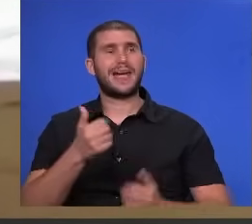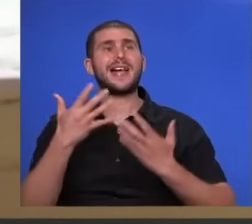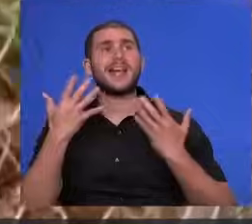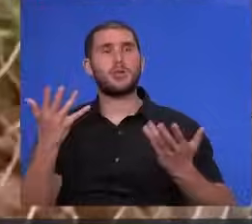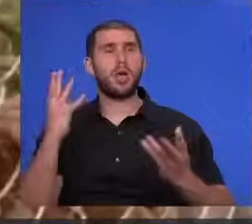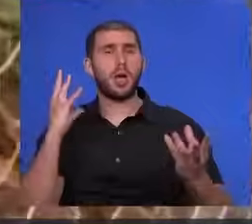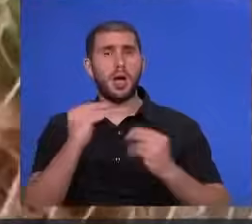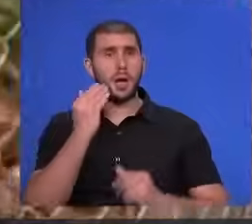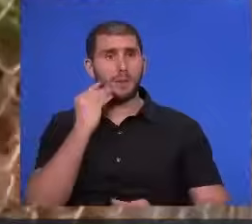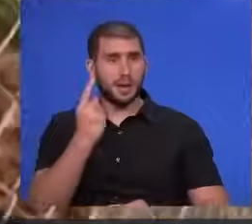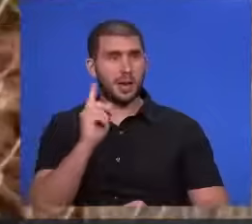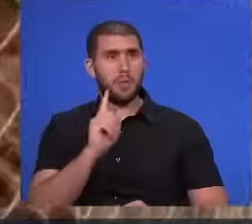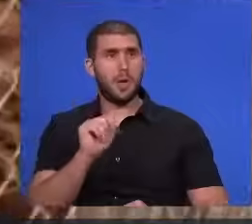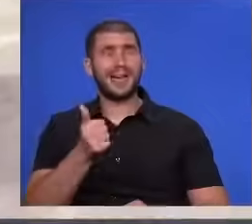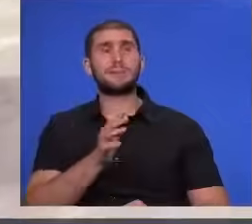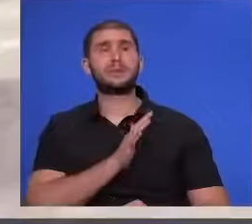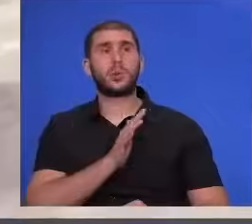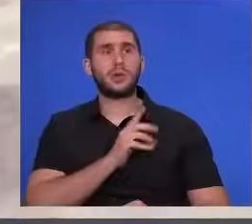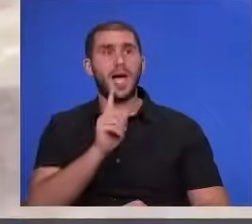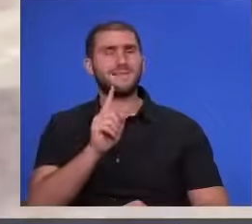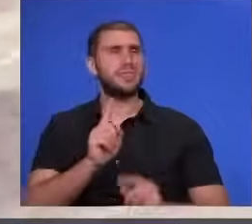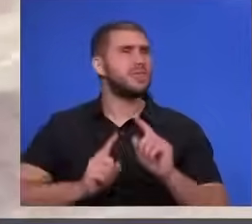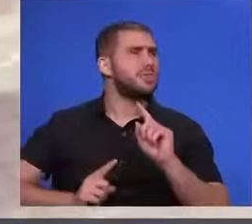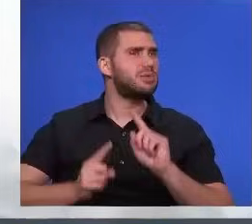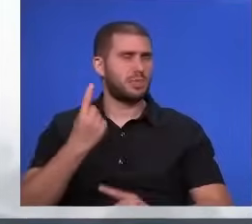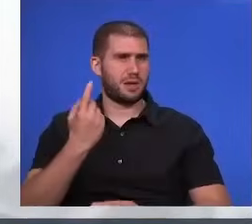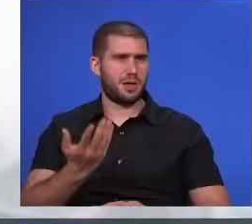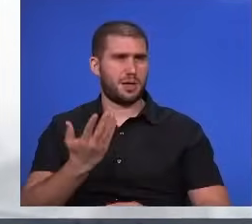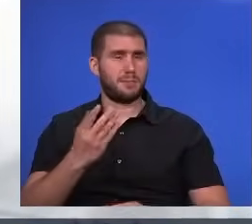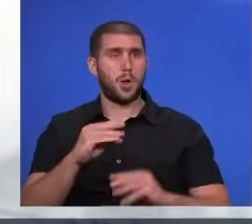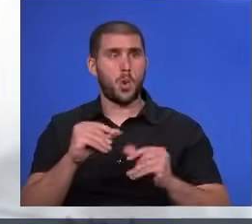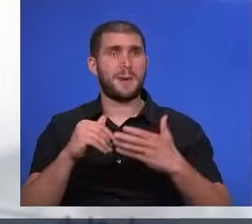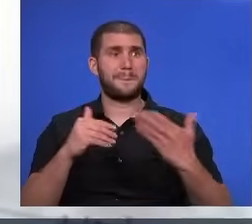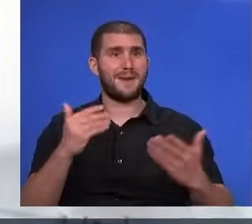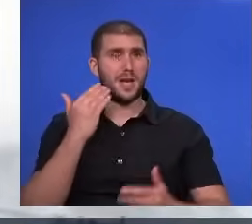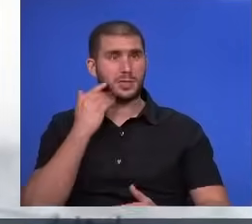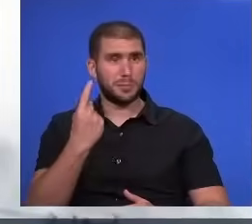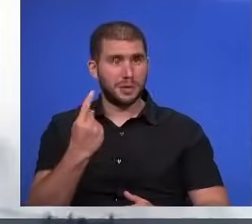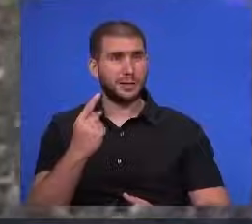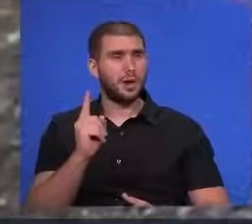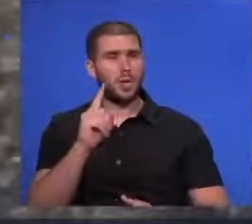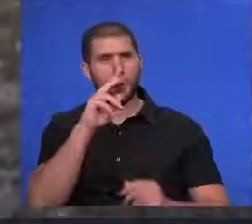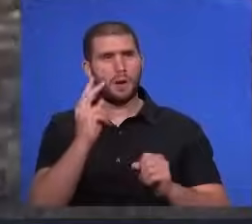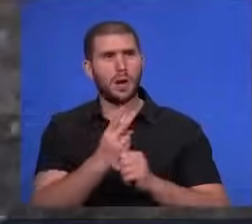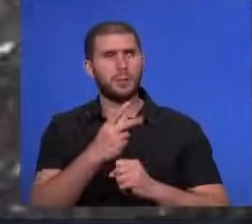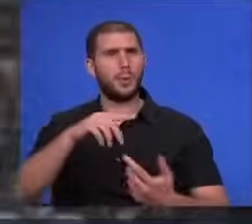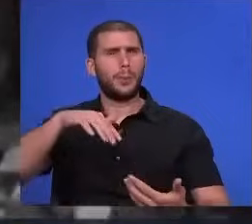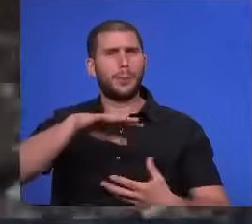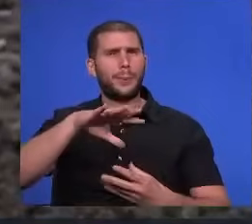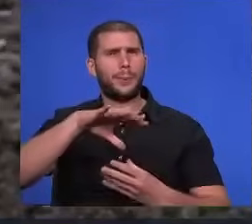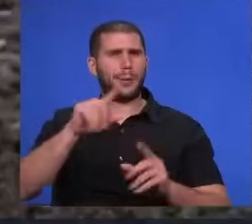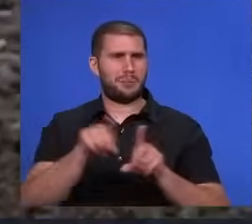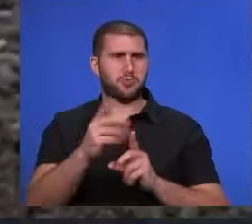שידעה אמריקה, גם לא המסוכנת ביותר, אבל היא נדירה. בחוף המערבי של ארצות הברית לא מורגלים בהוריקנים וסופות